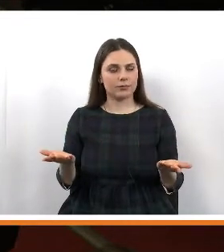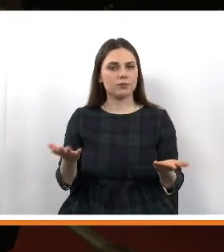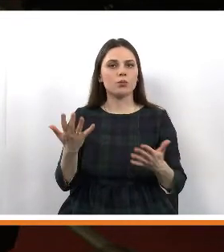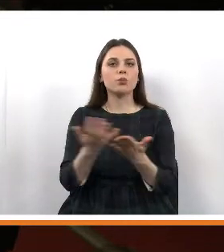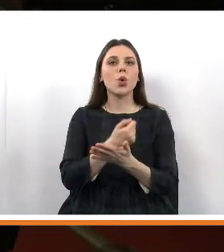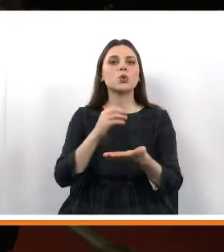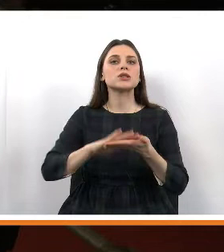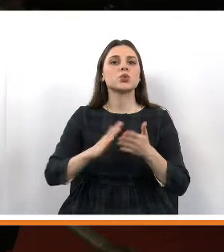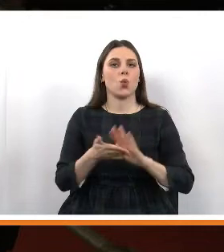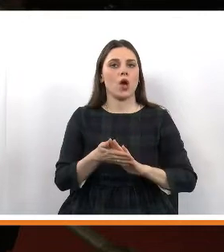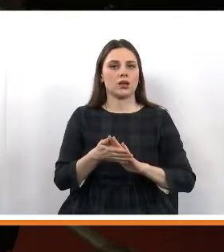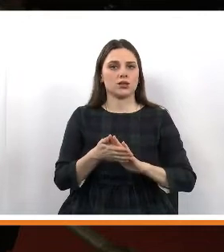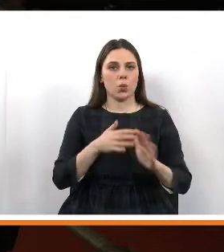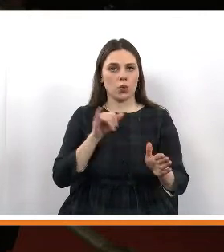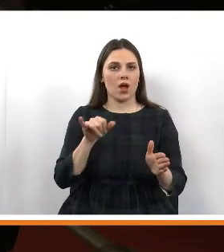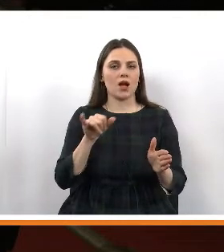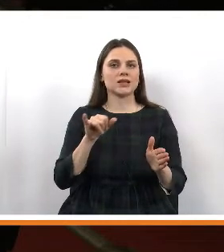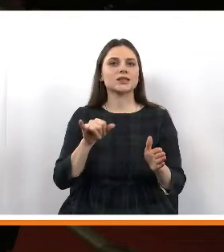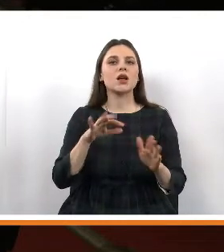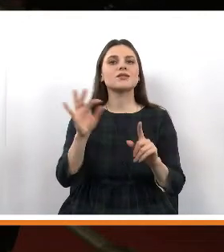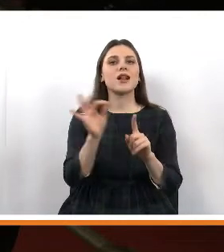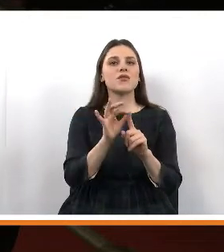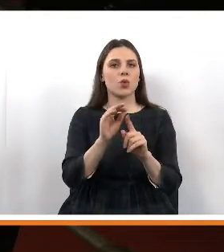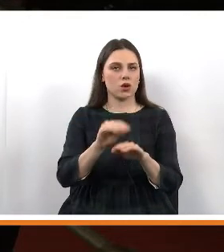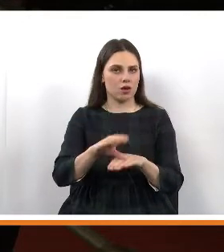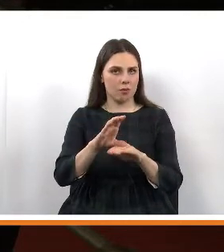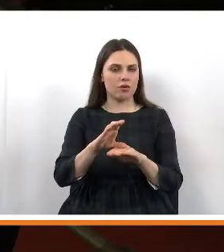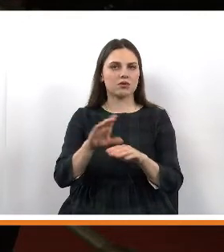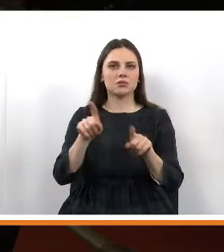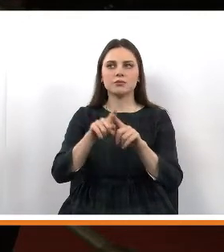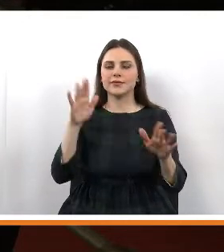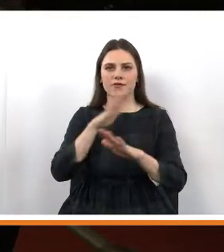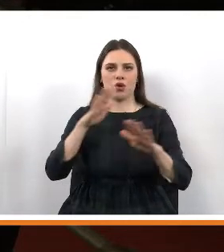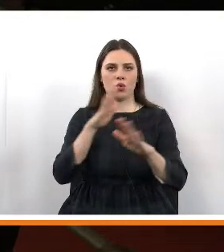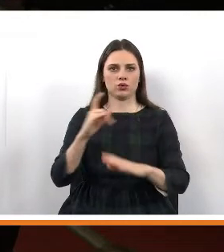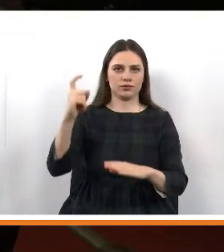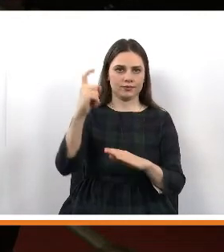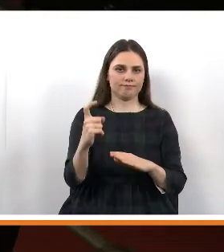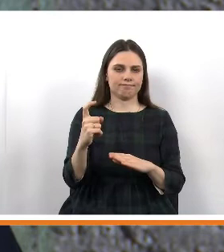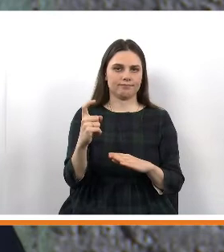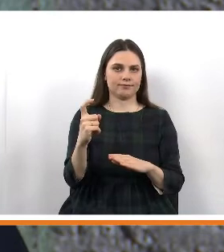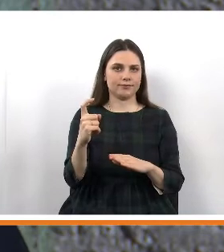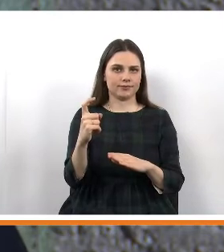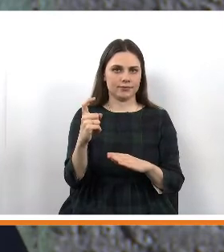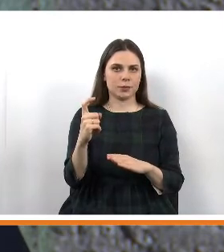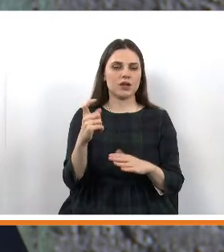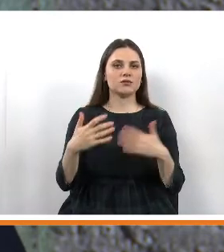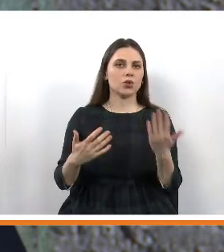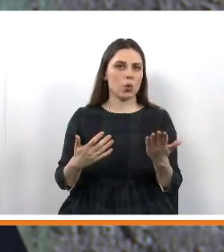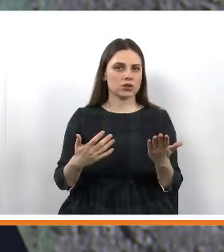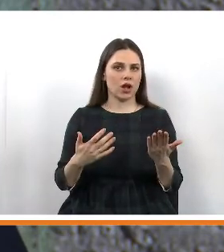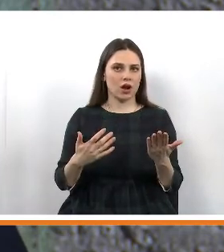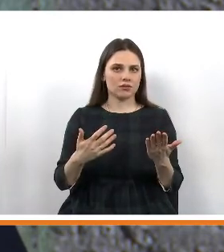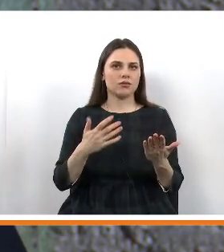нас целевой капитал, он так висит немножко в воздухе. С одной стороны, мы прекрасно понимаем, что есть 2